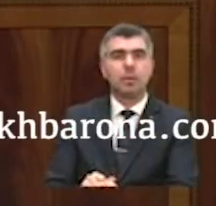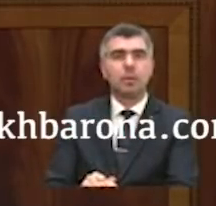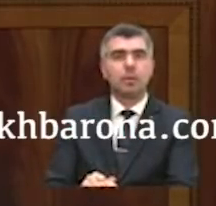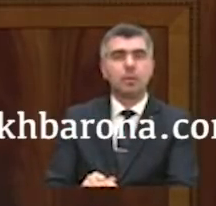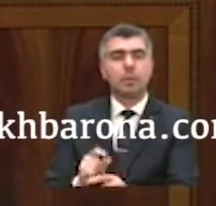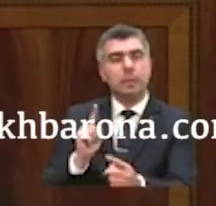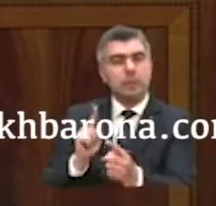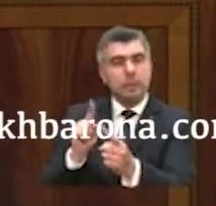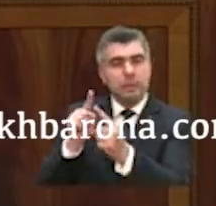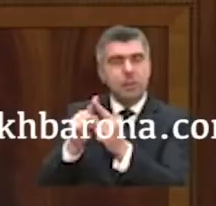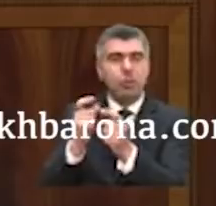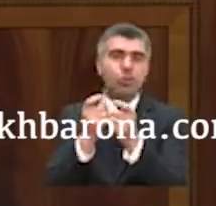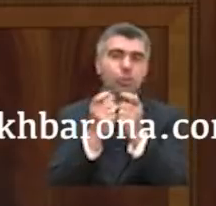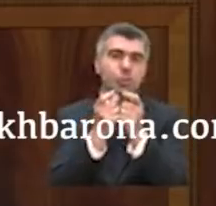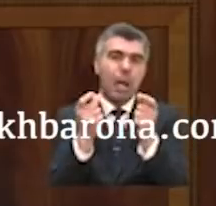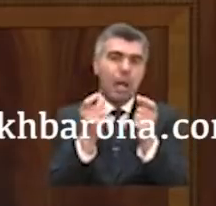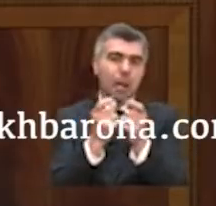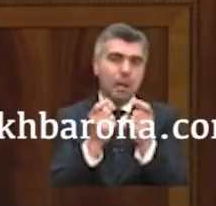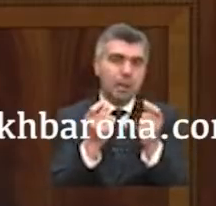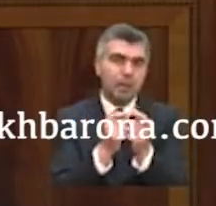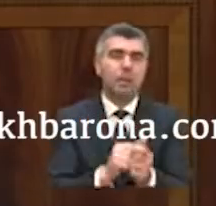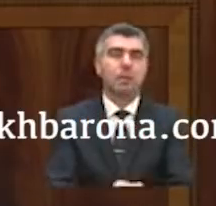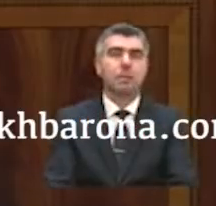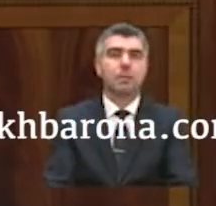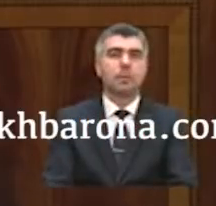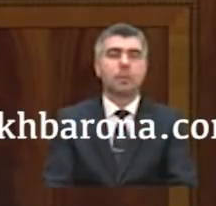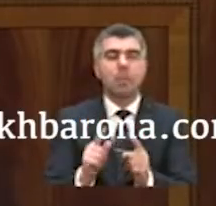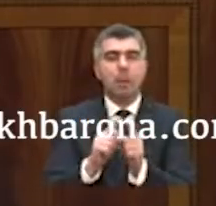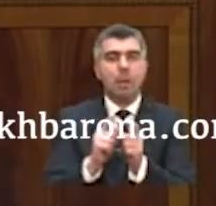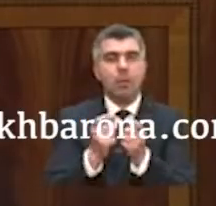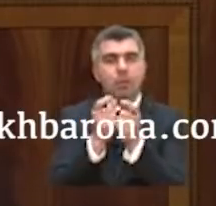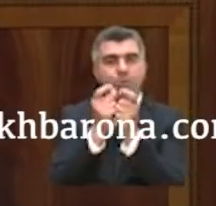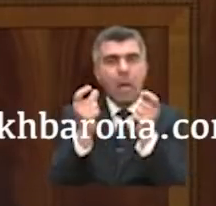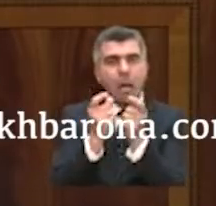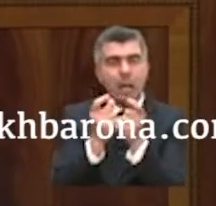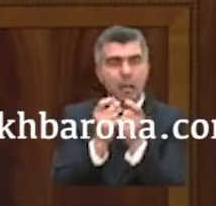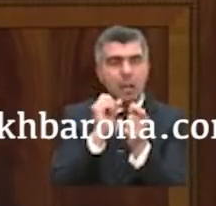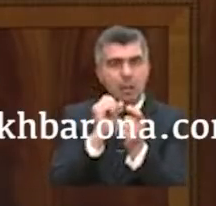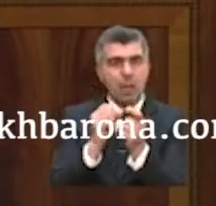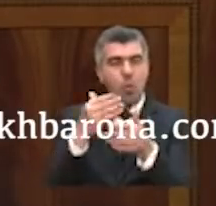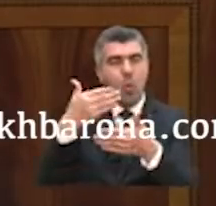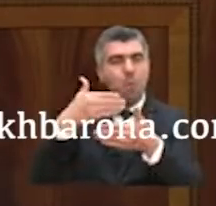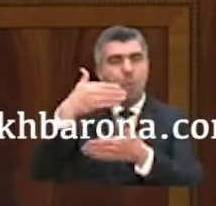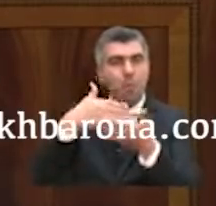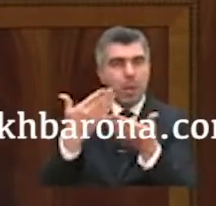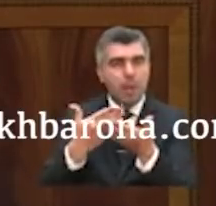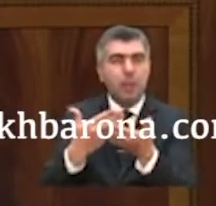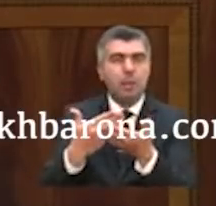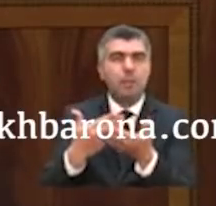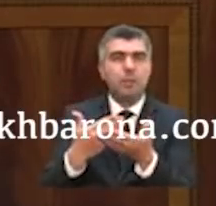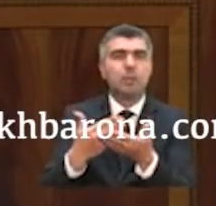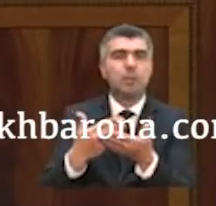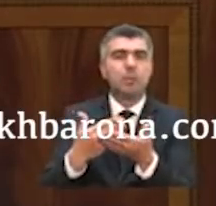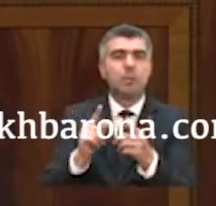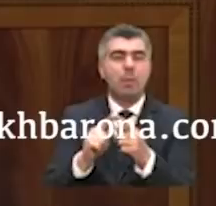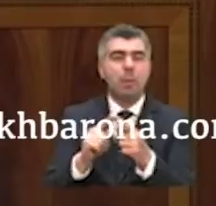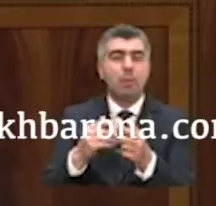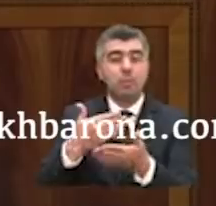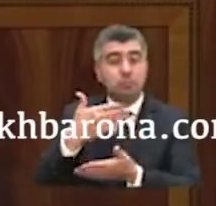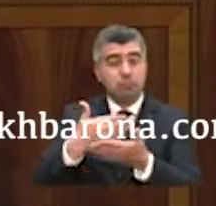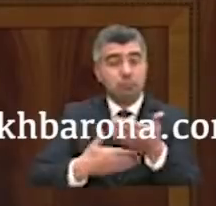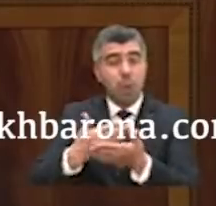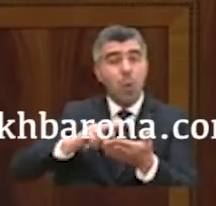واحد العدد ديال الشركات اللي هي في مقاولات اللي كاينه في القطاع ديال البناء وداك الشيء اللي عندها عقود مع